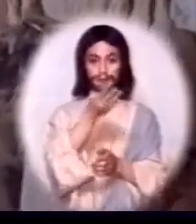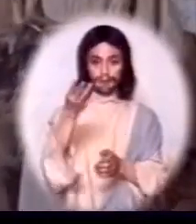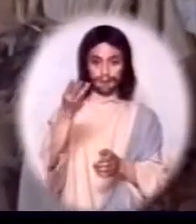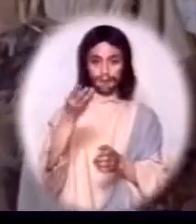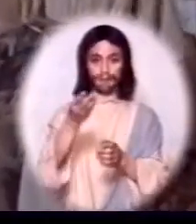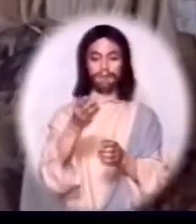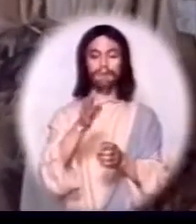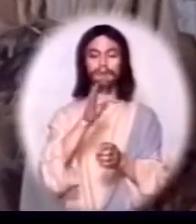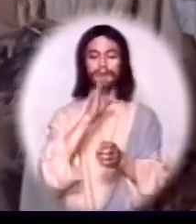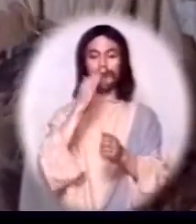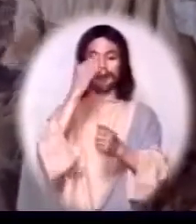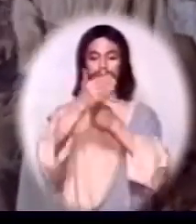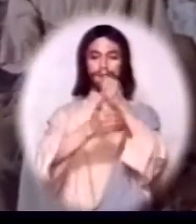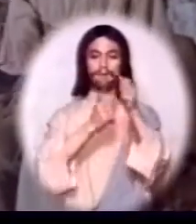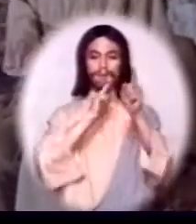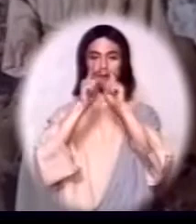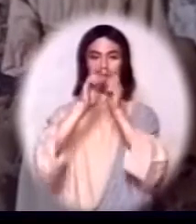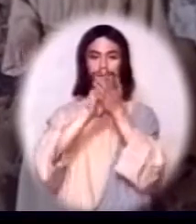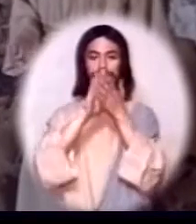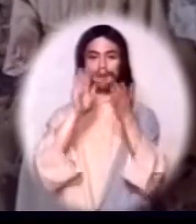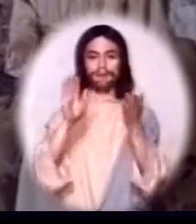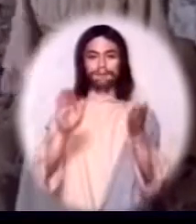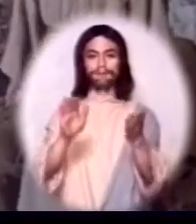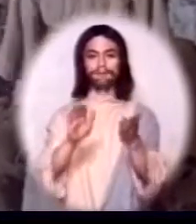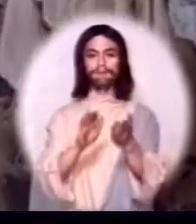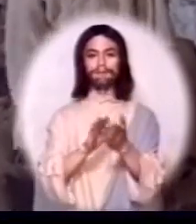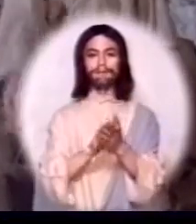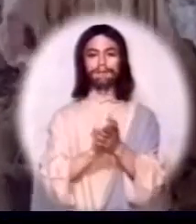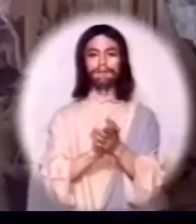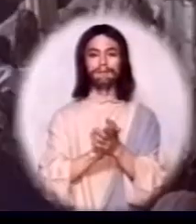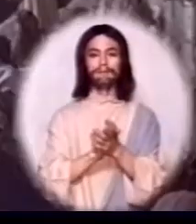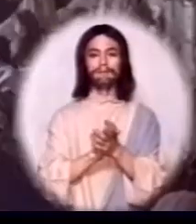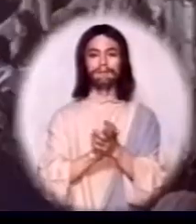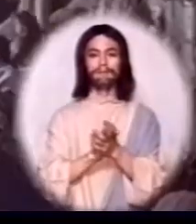씨는 바로 하나님의 말씀이다.